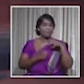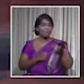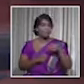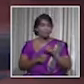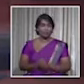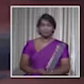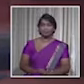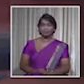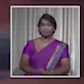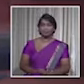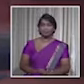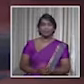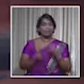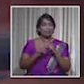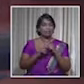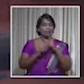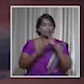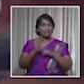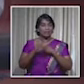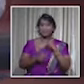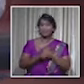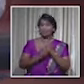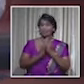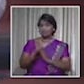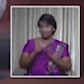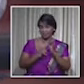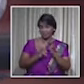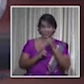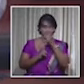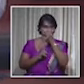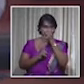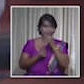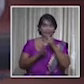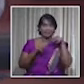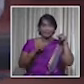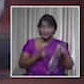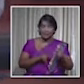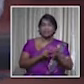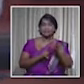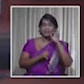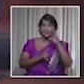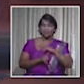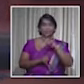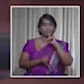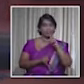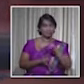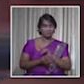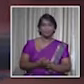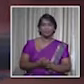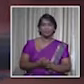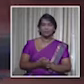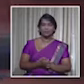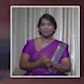विधि दयाश्री जयशेखर राज्य अमात्यतुमा इन्न जनाधिपत्तुमा गेन कियनवा